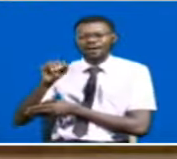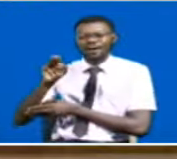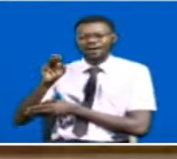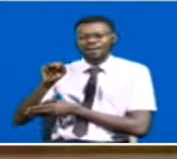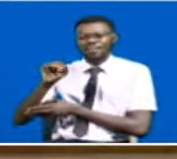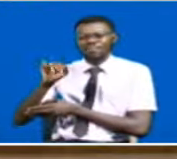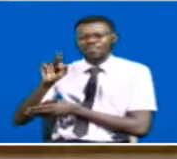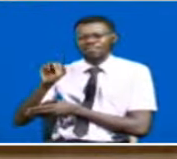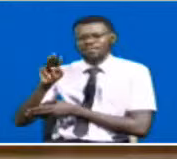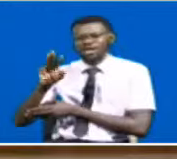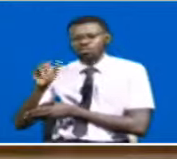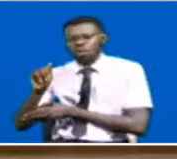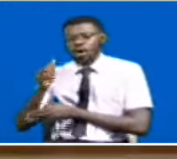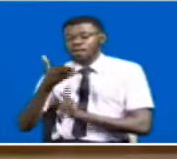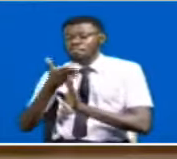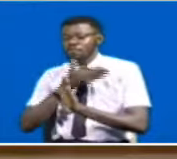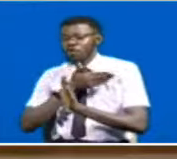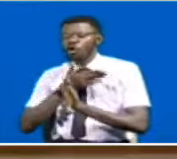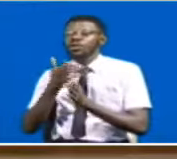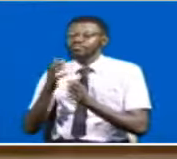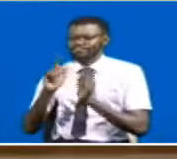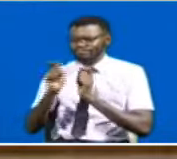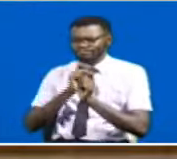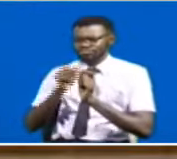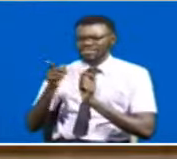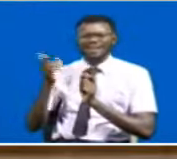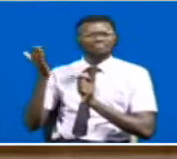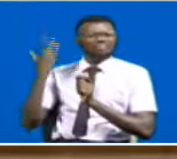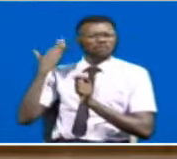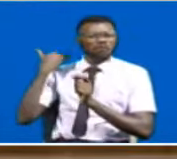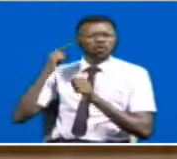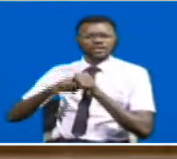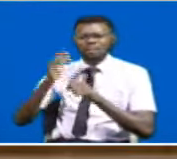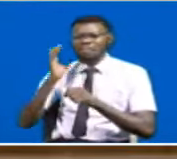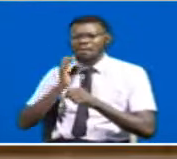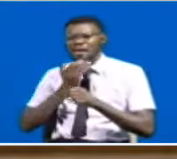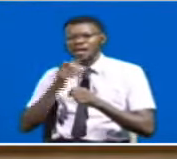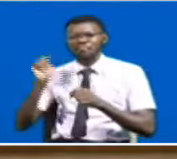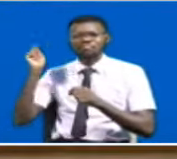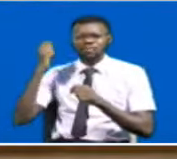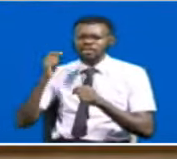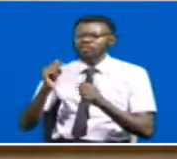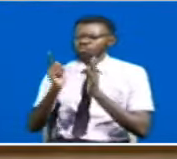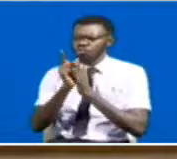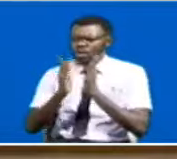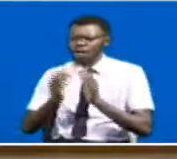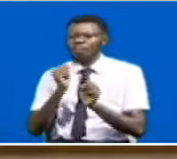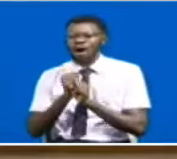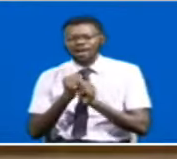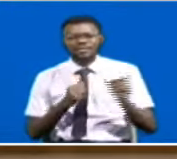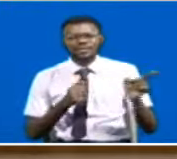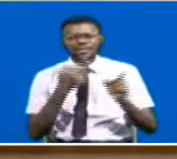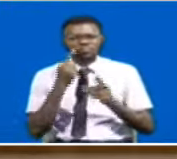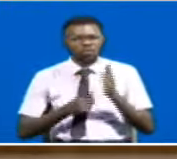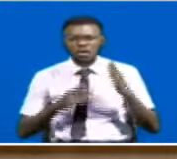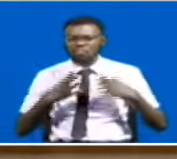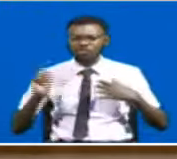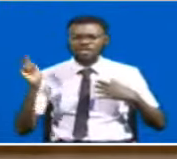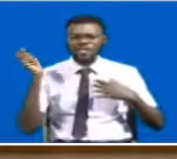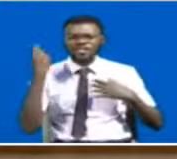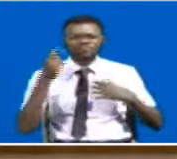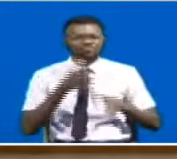ambaye amehudumu tangu serikali ya kwanza mzee Jomo Kenyatta, Khaminwa akisema kwamba mazungumzo hayo yataathiri imani ya Wakenya